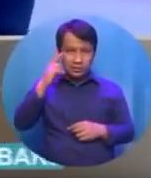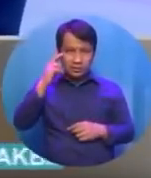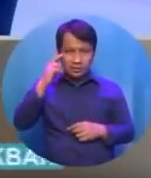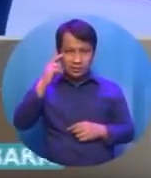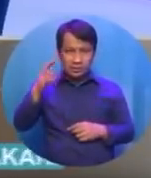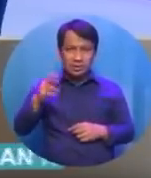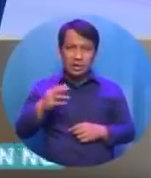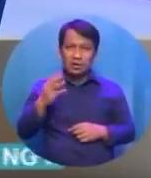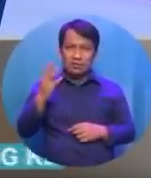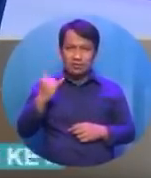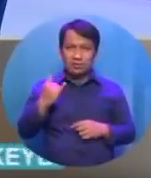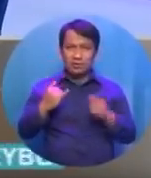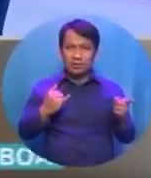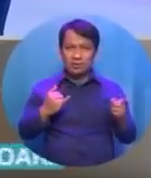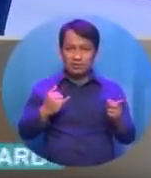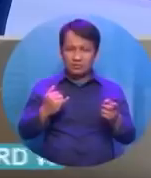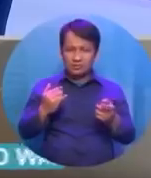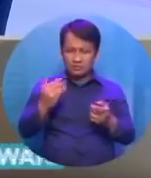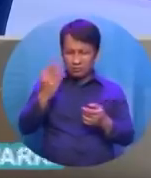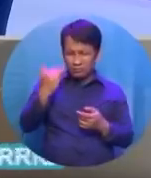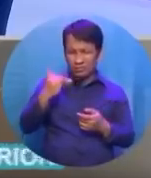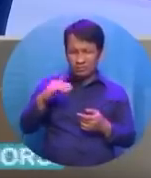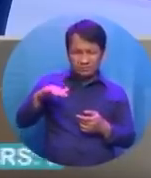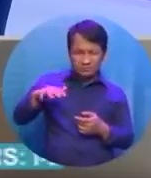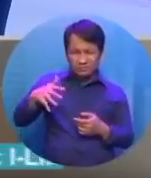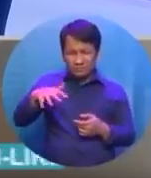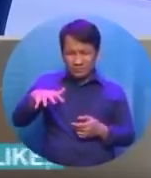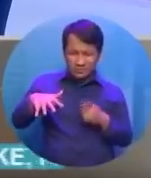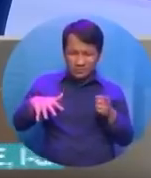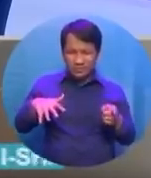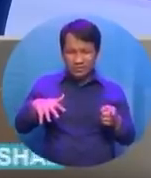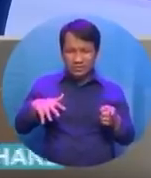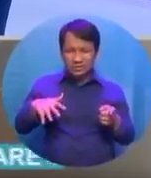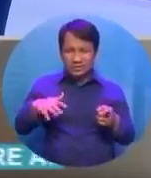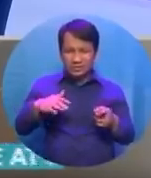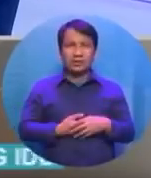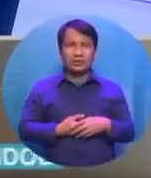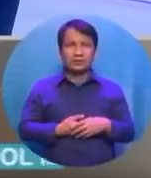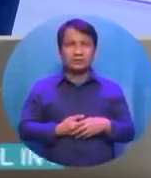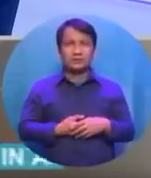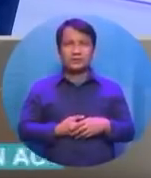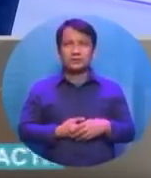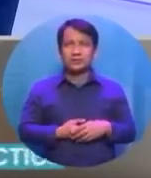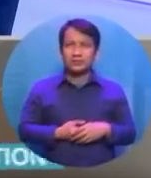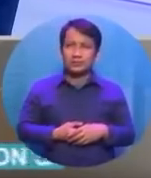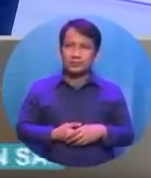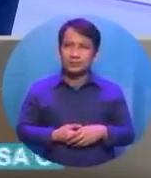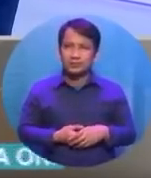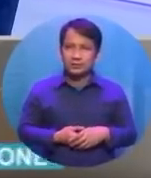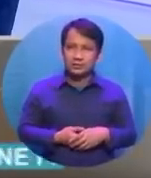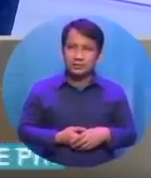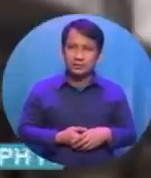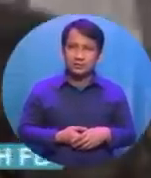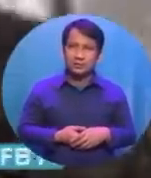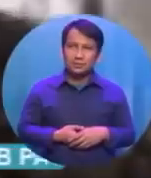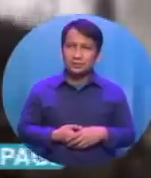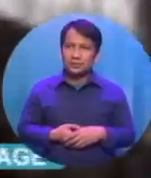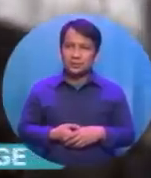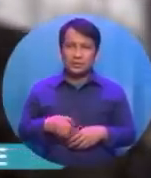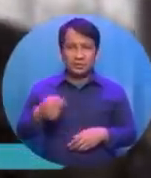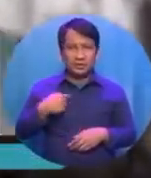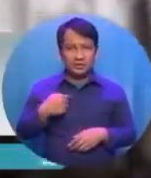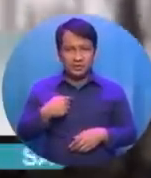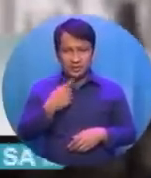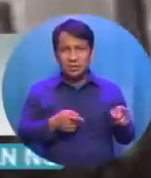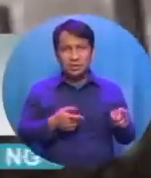Sir, pakisabi ulit, bakit nagdududa kayo na anak nyo itong si Mary Lynn? Kasi po, kaya